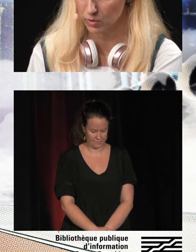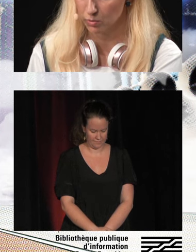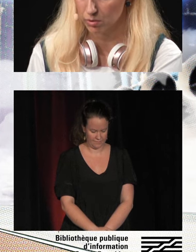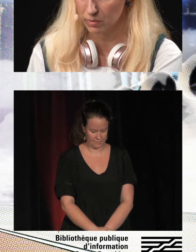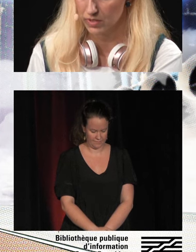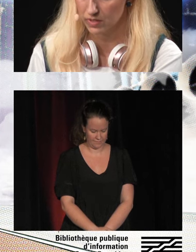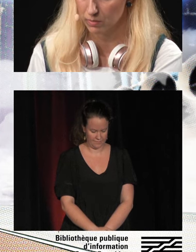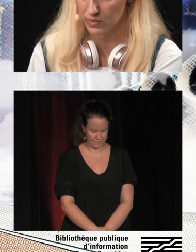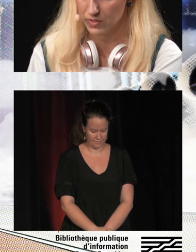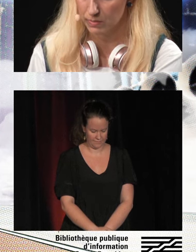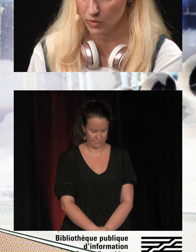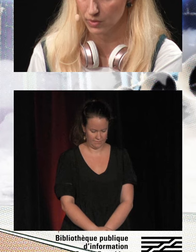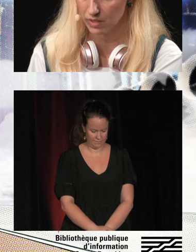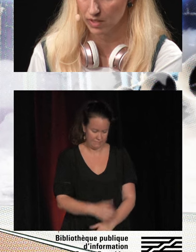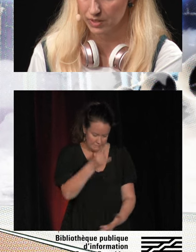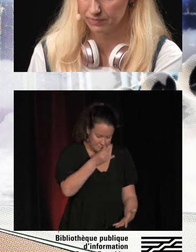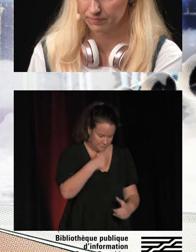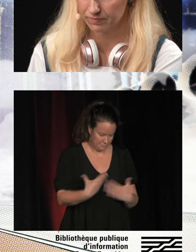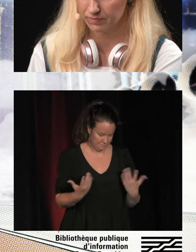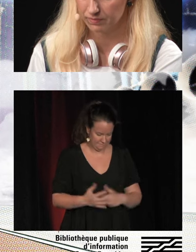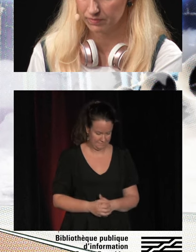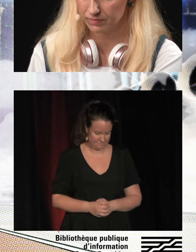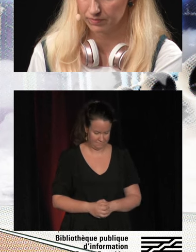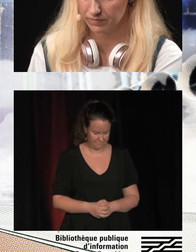je sais pas comment le construire, lui, ça c'était une bêtise, mais tant pis.